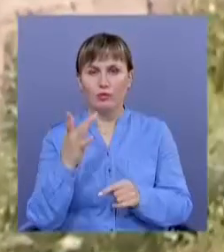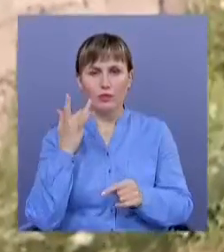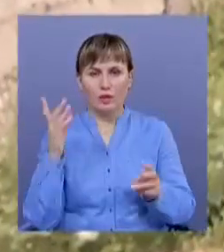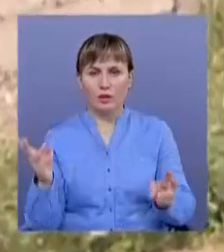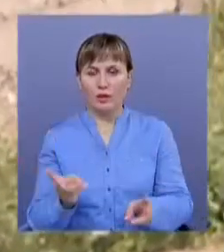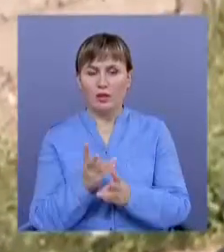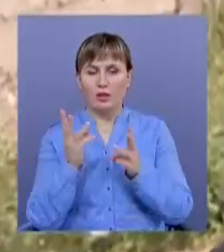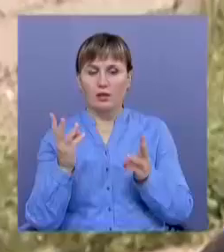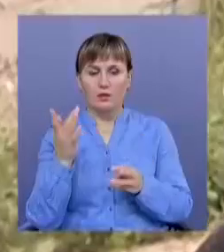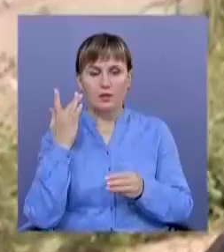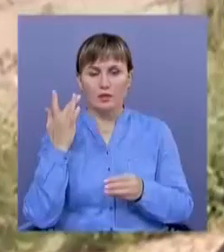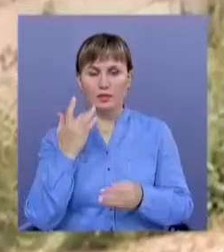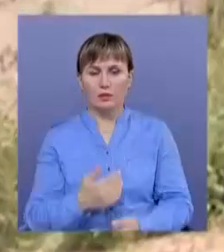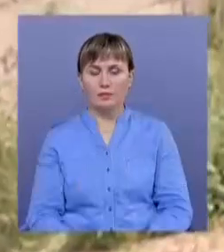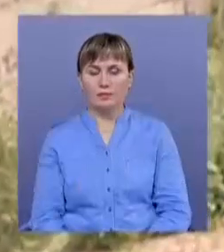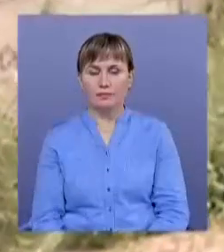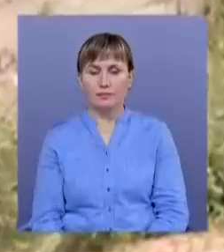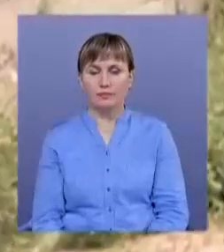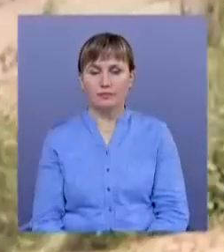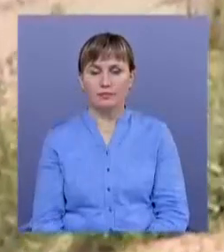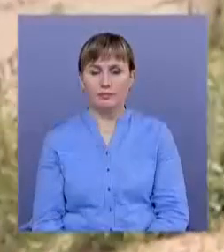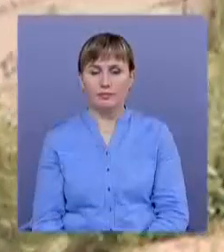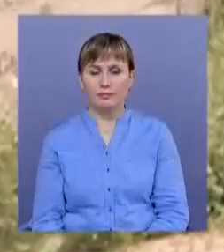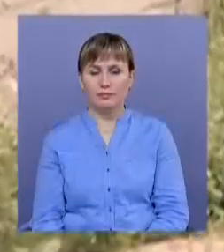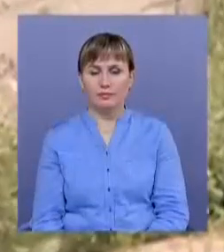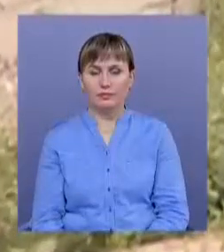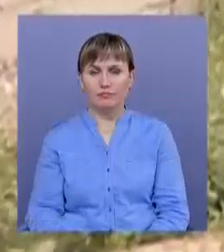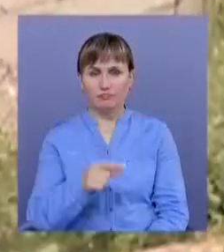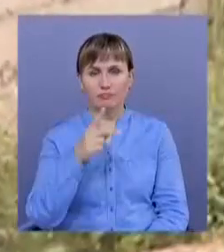он? Ночью. Там видно